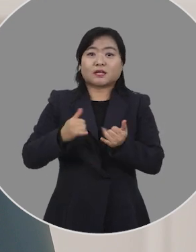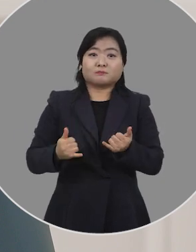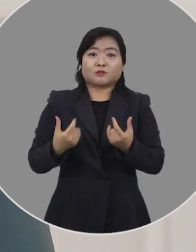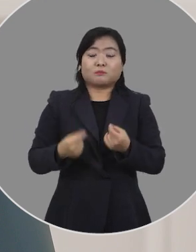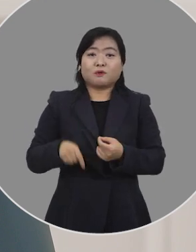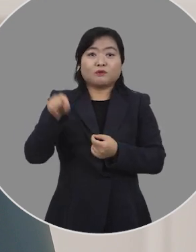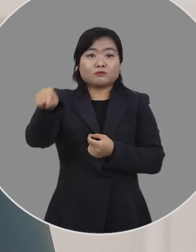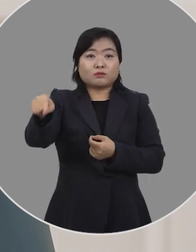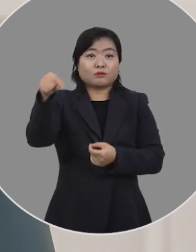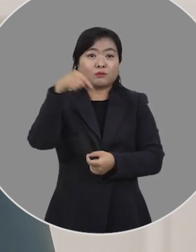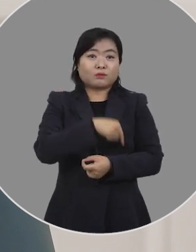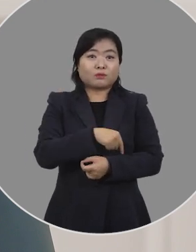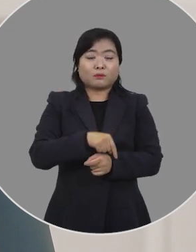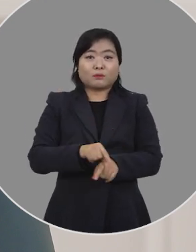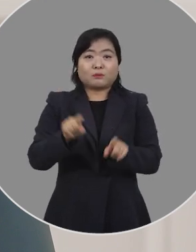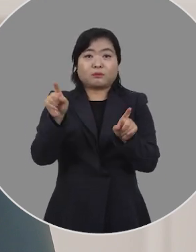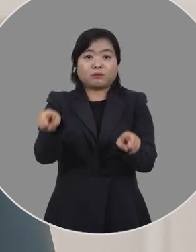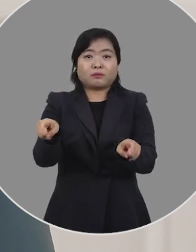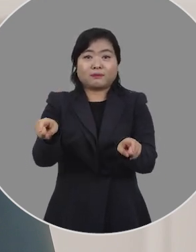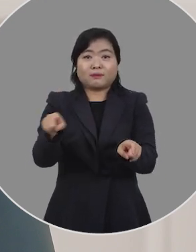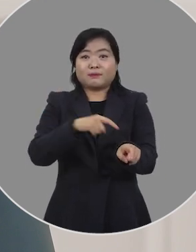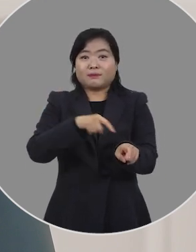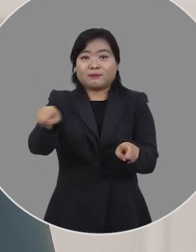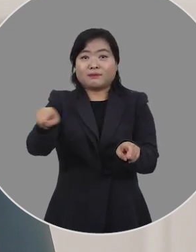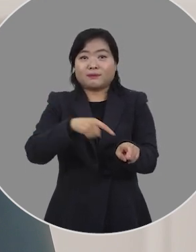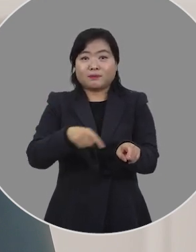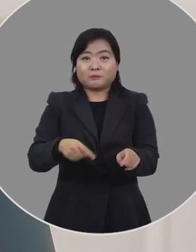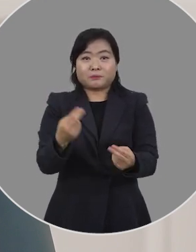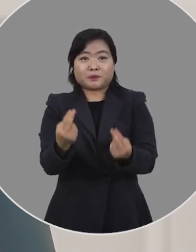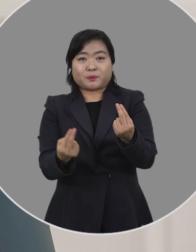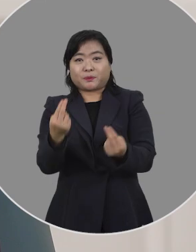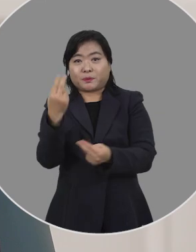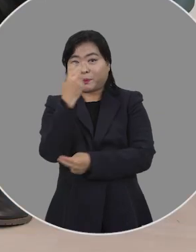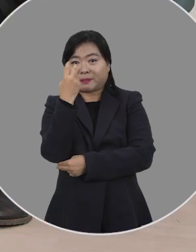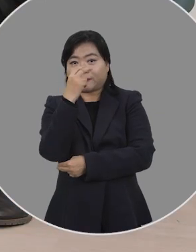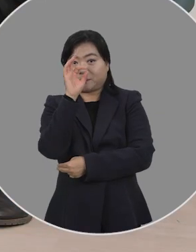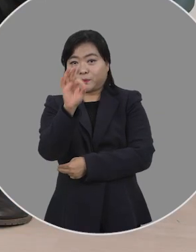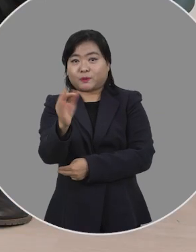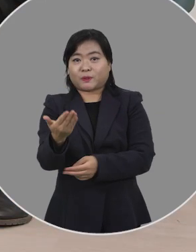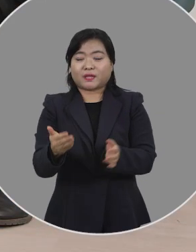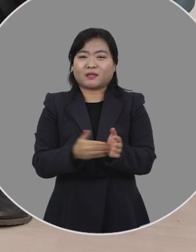어디도 속하지 못하고 비교하면서 관찰하거든요. 그러니까